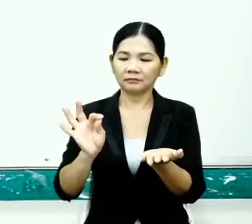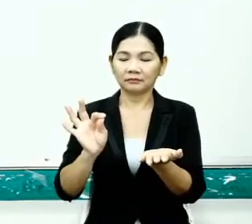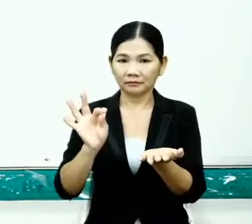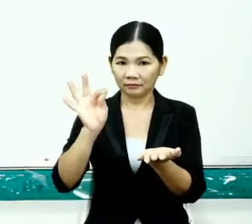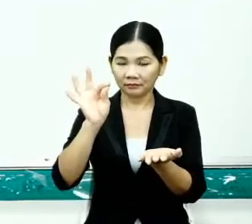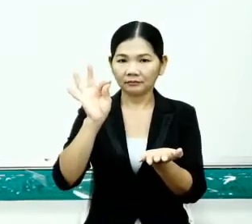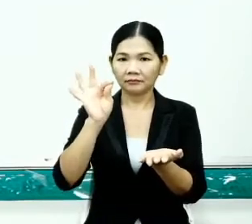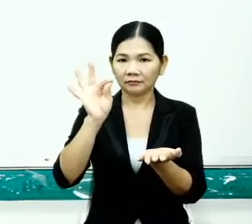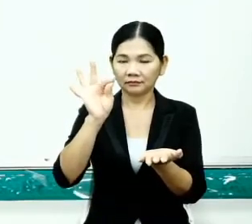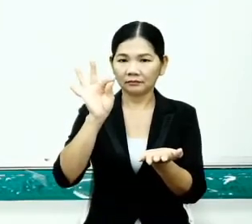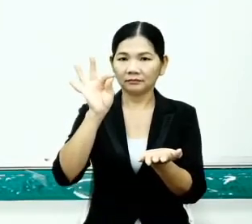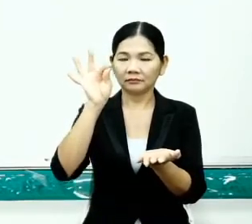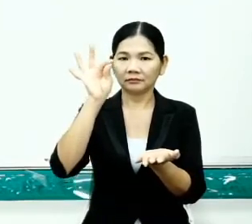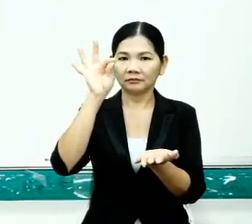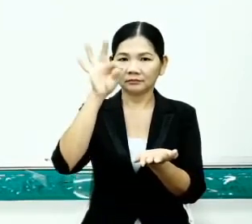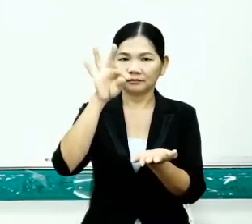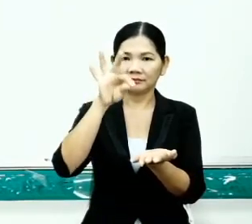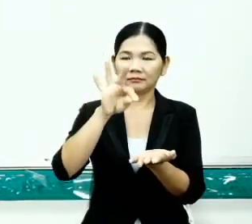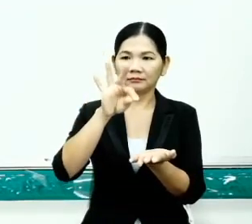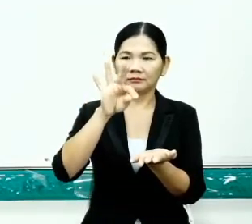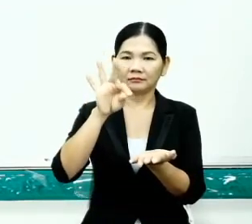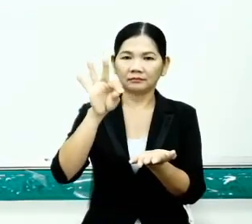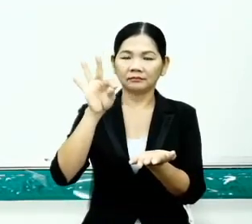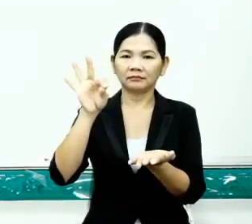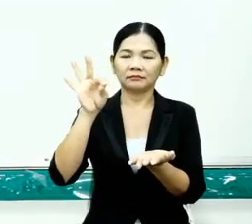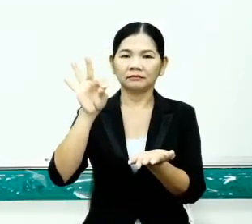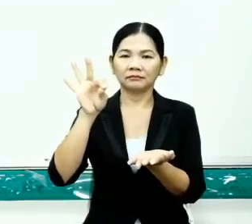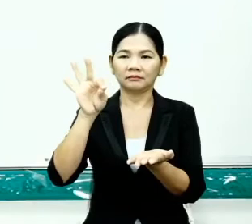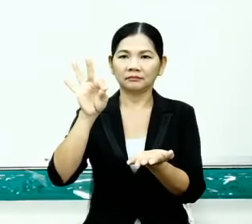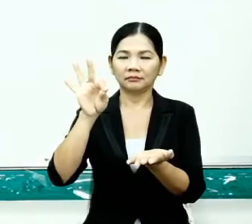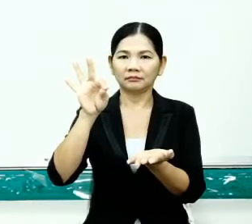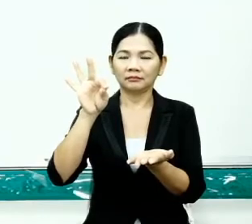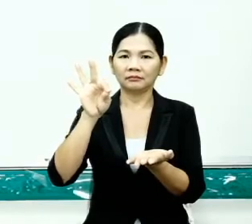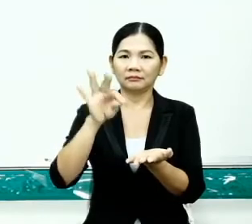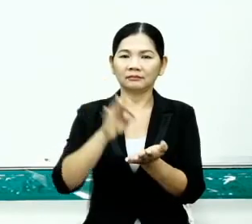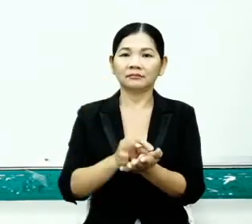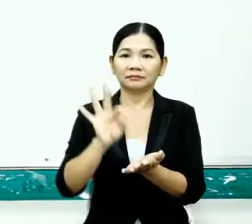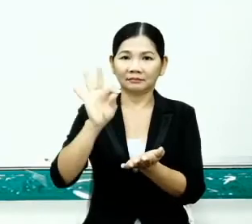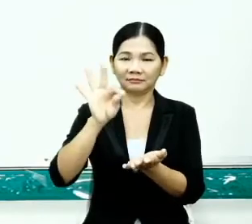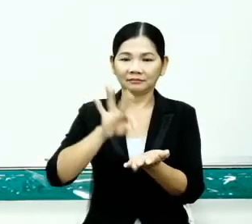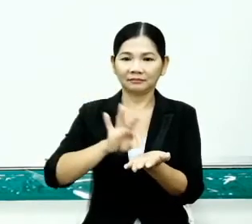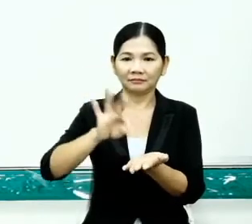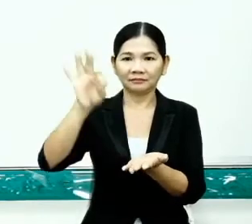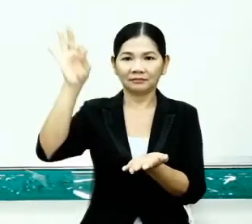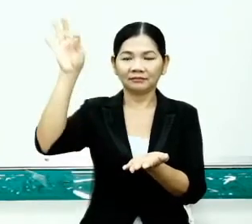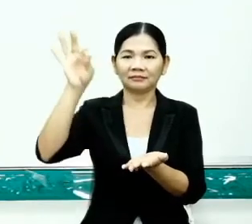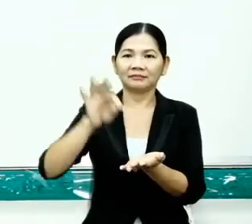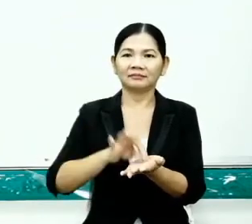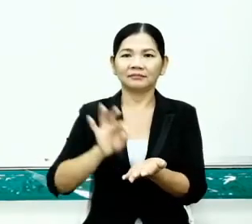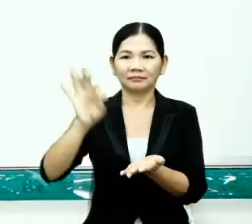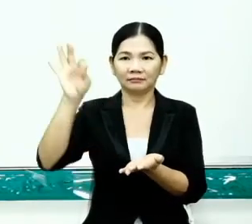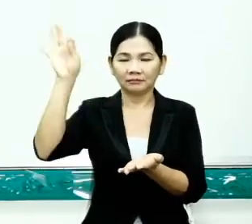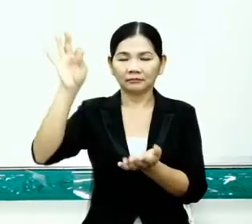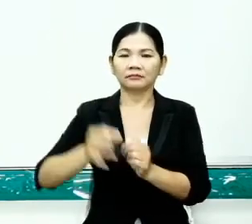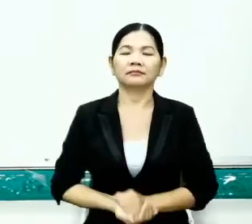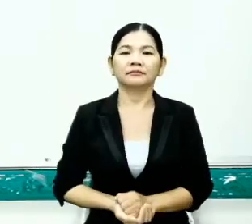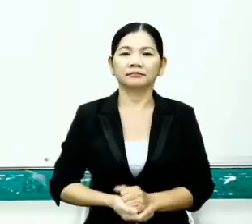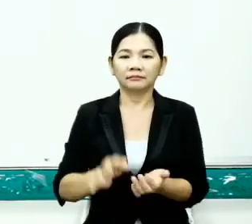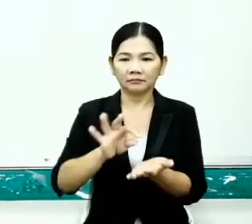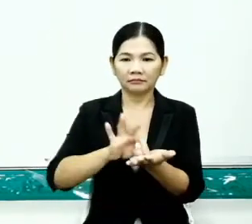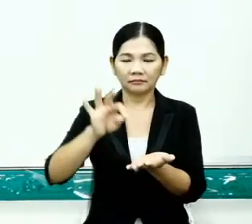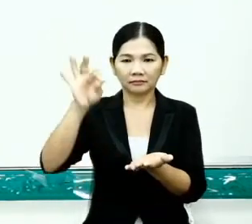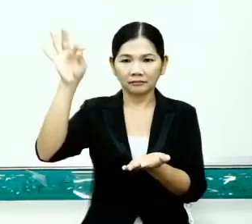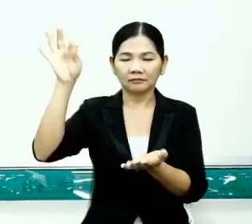និងមេដៃជីបដៃទាំង3ទៀតគឺយើងចាប់ដើមក៏ចាំមើលណាហើចដូចជាចាមម្ដងទៀ